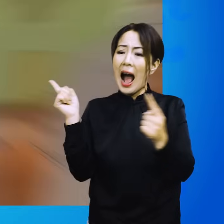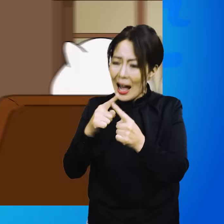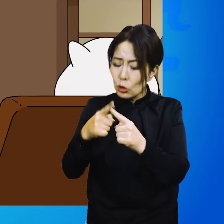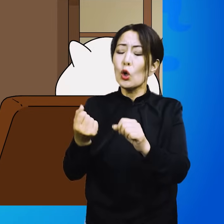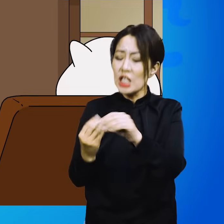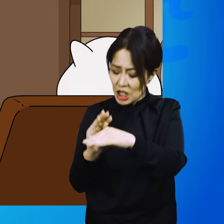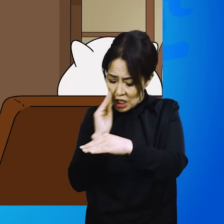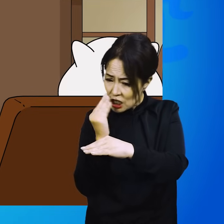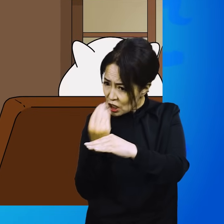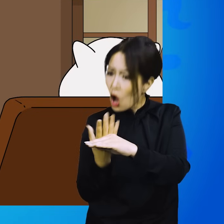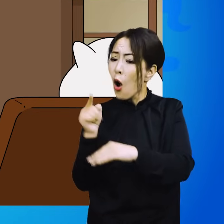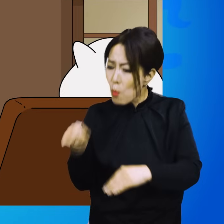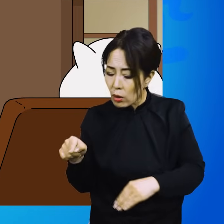билээ.